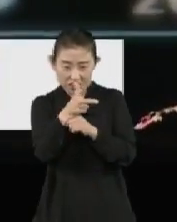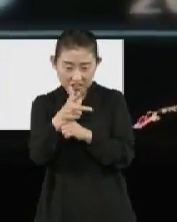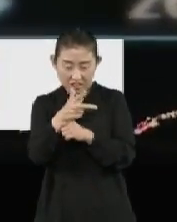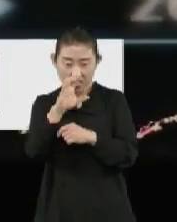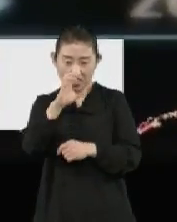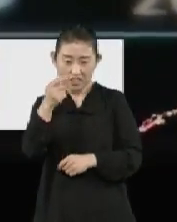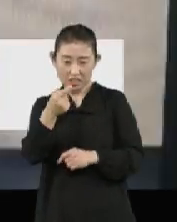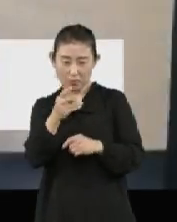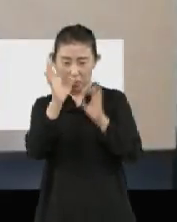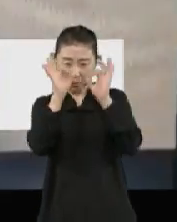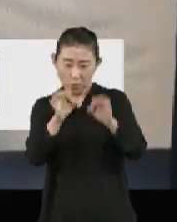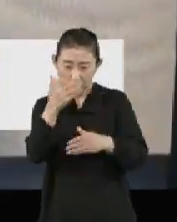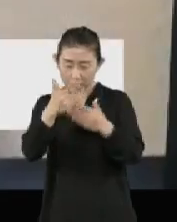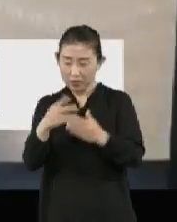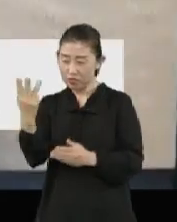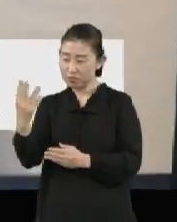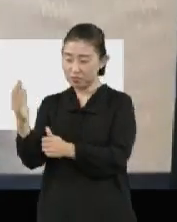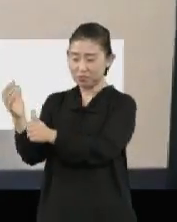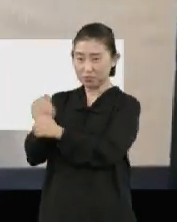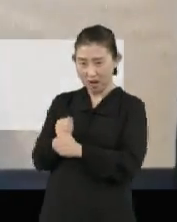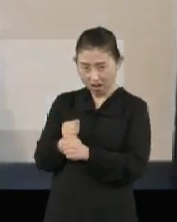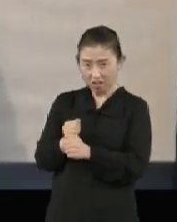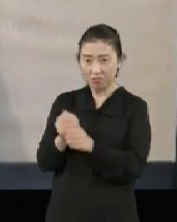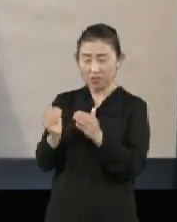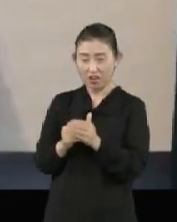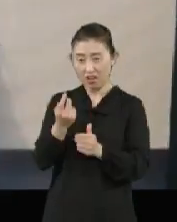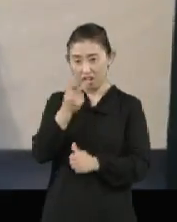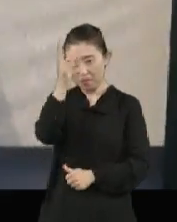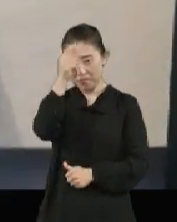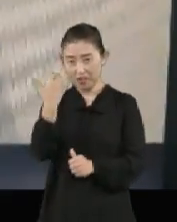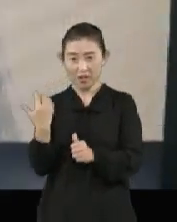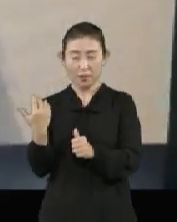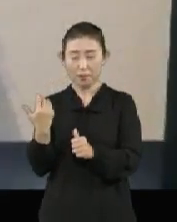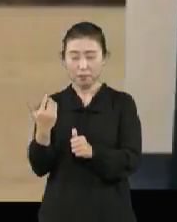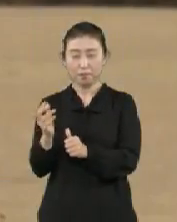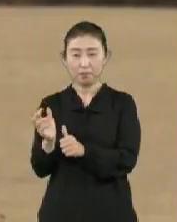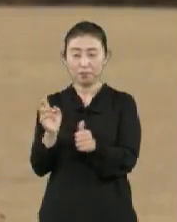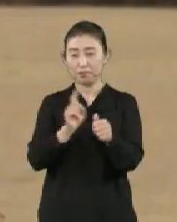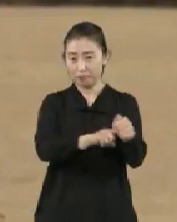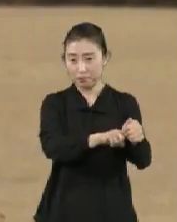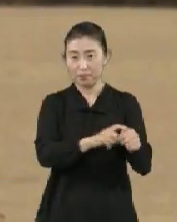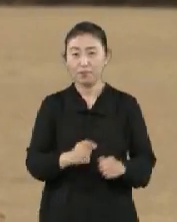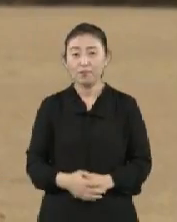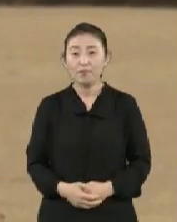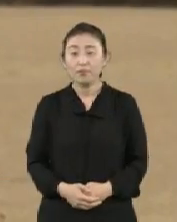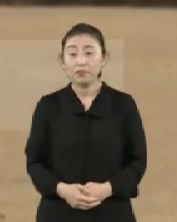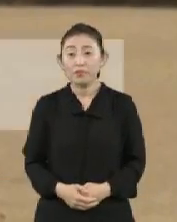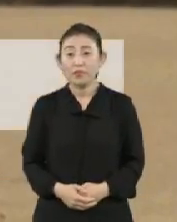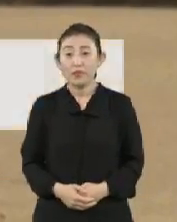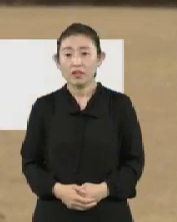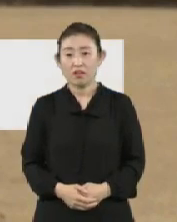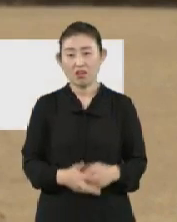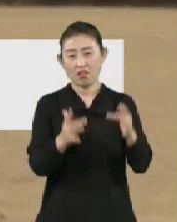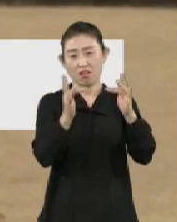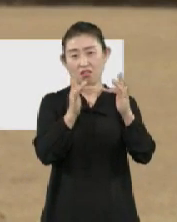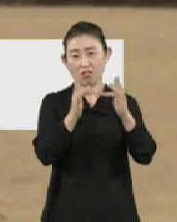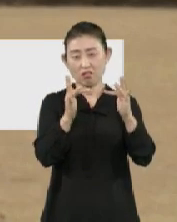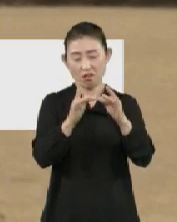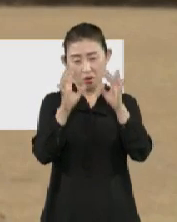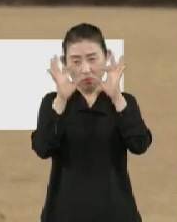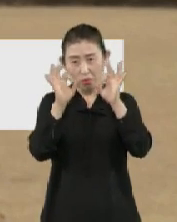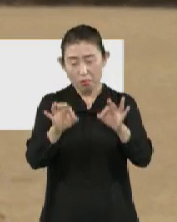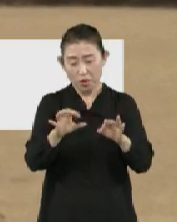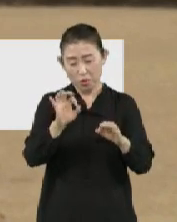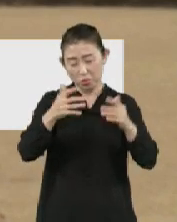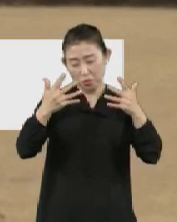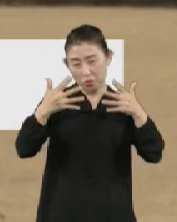등을 통해 일당을 체포해 특수강간 등의 혐의로 검찰에 송치했습니다. 디지털 환경에서 조건 만남 같은 성매매는